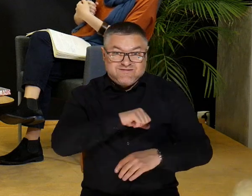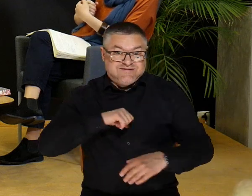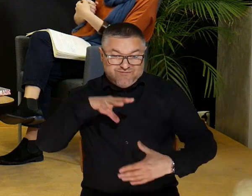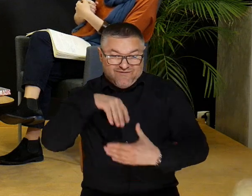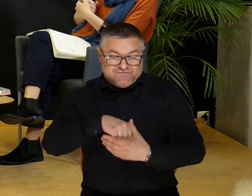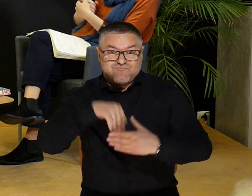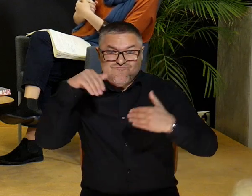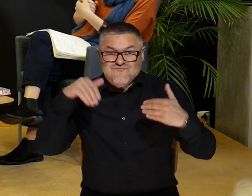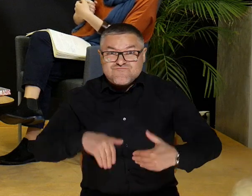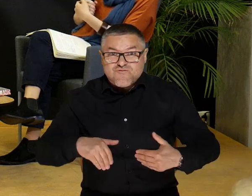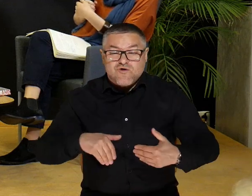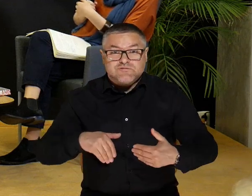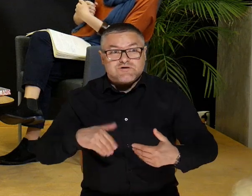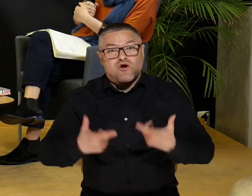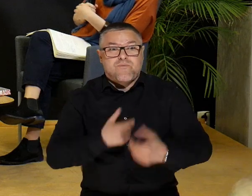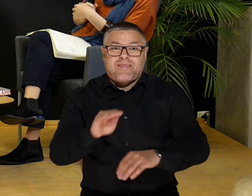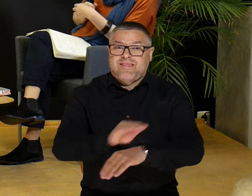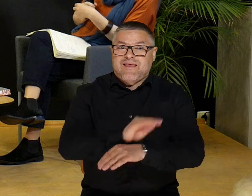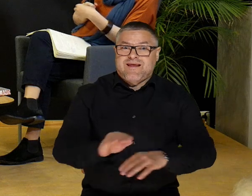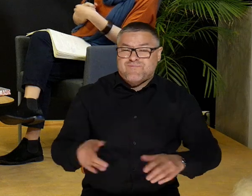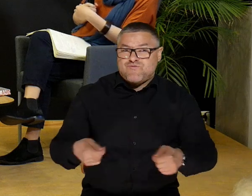taką funkcję terapeutyczną?